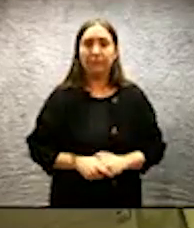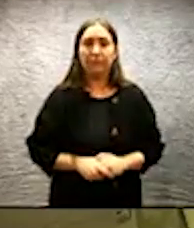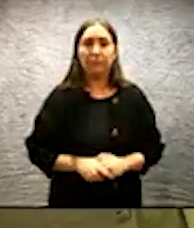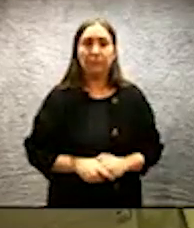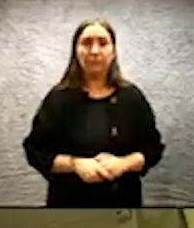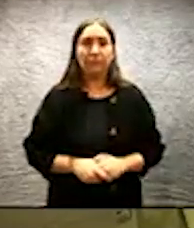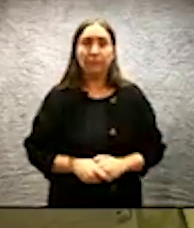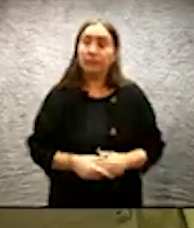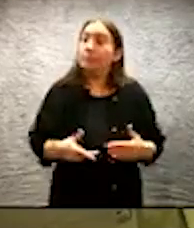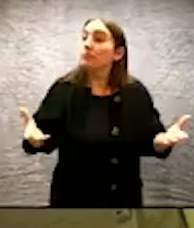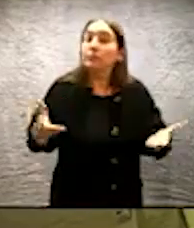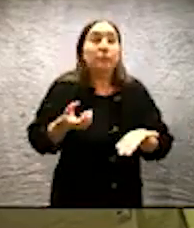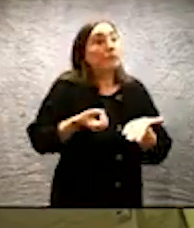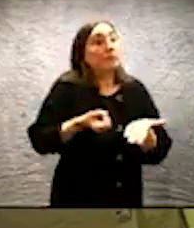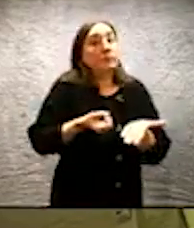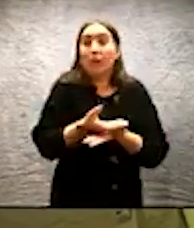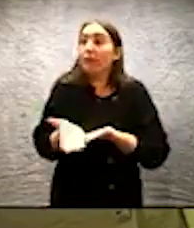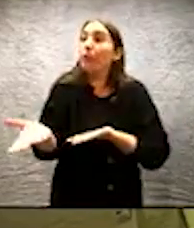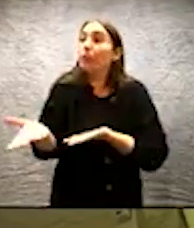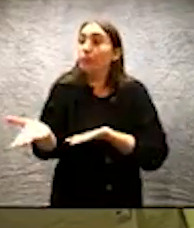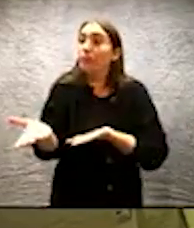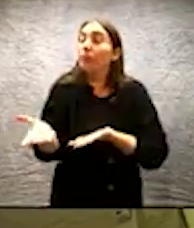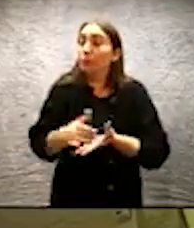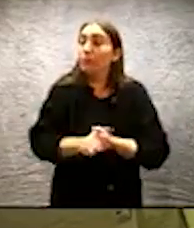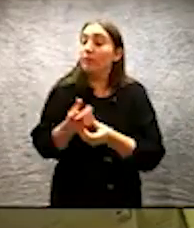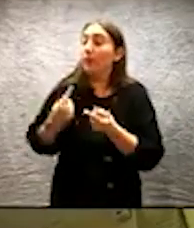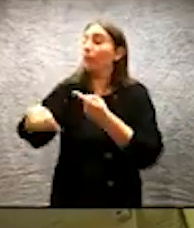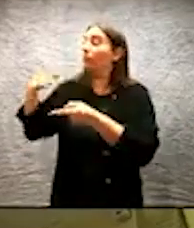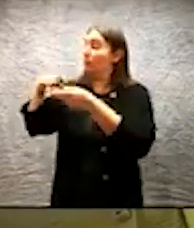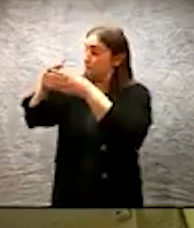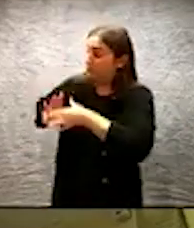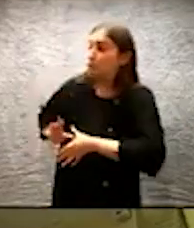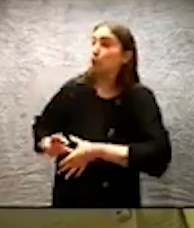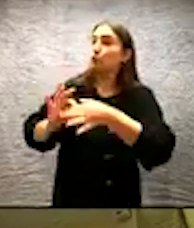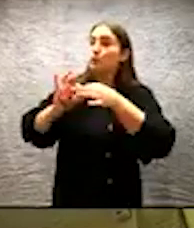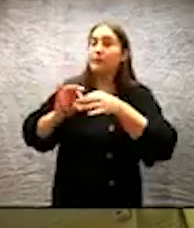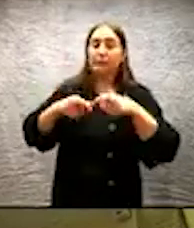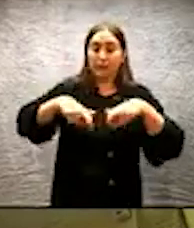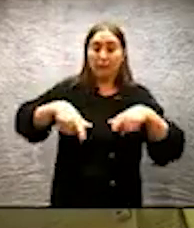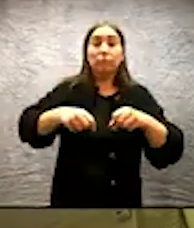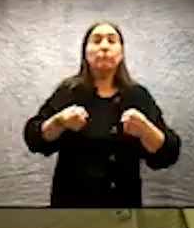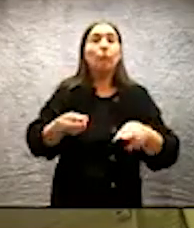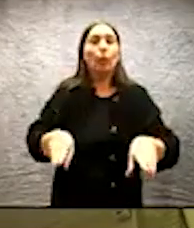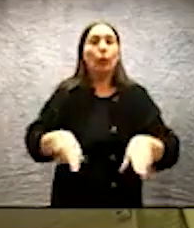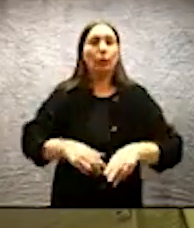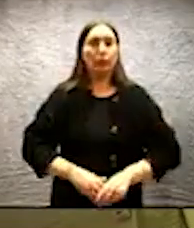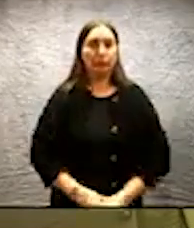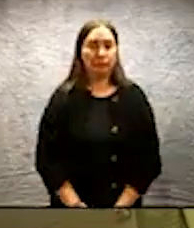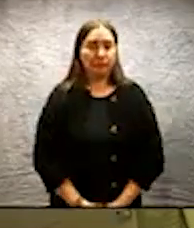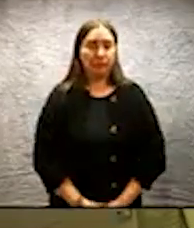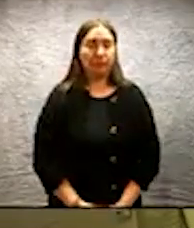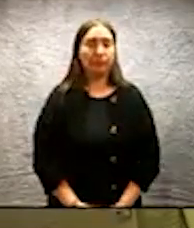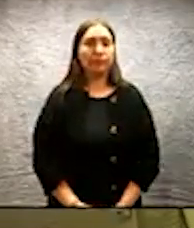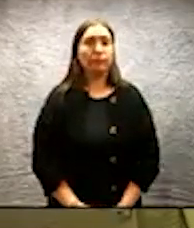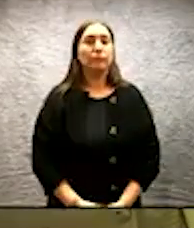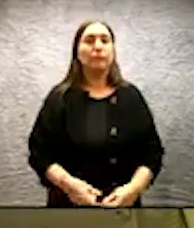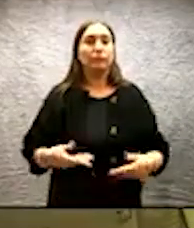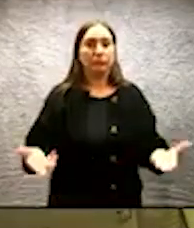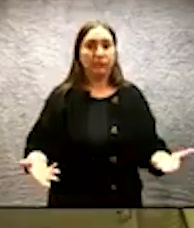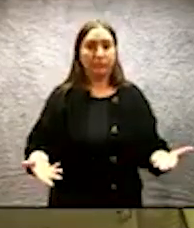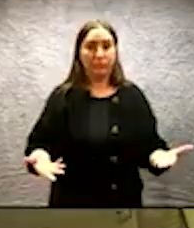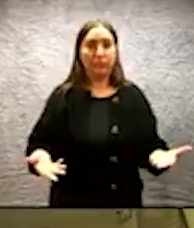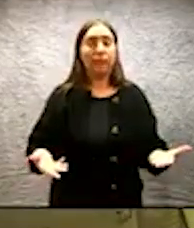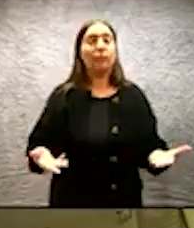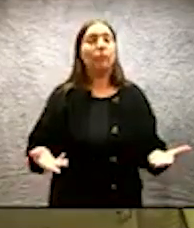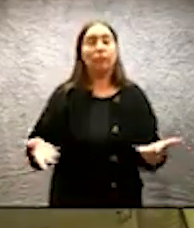C'est une information pour savoir ce qu'il est advenu de ces lingots. Je vais maintenant laisser la place à Monsieur Six